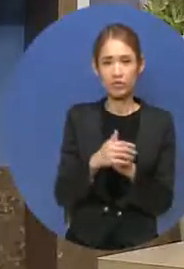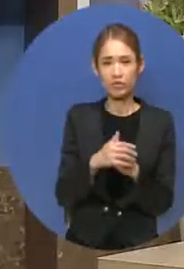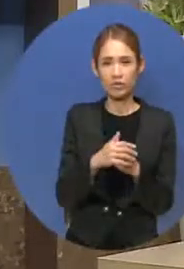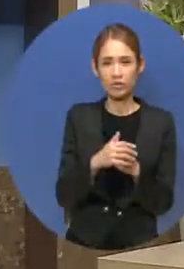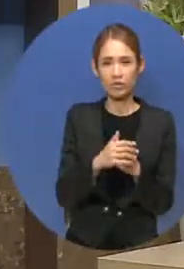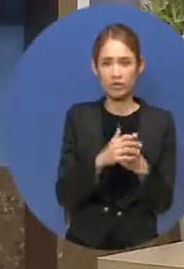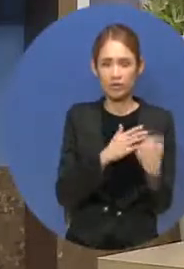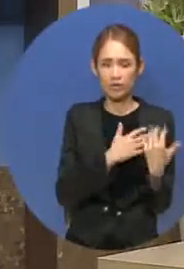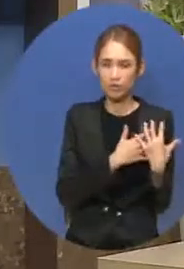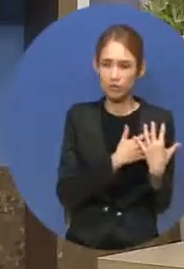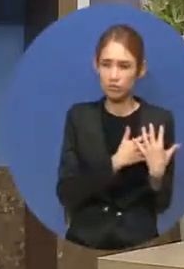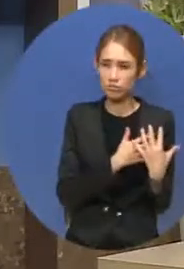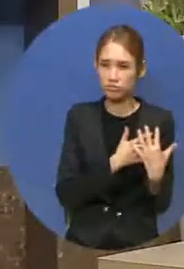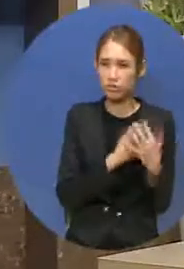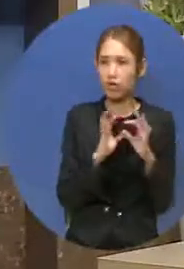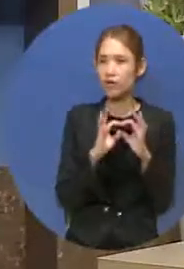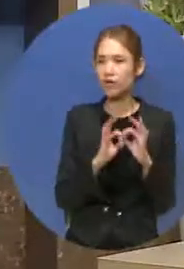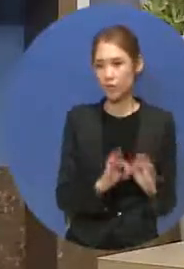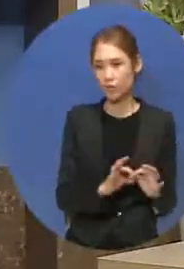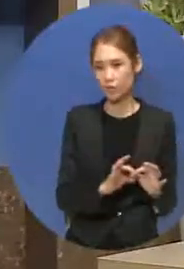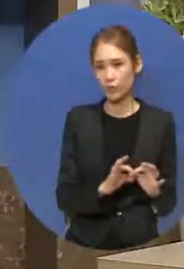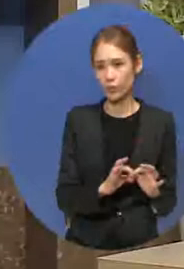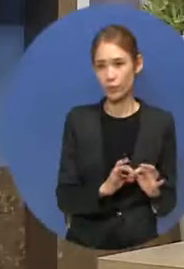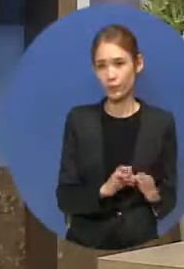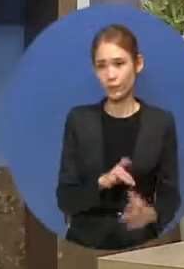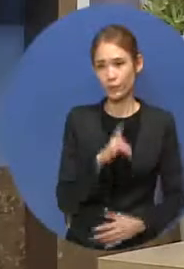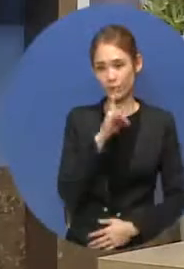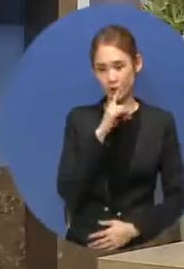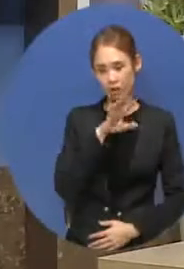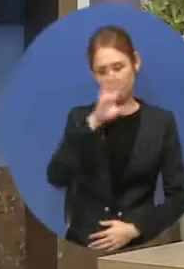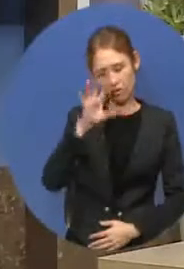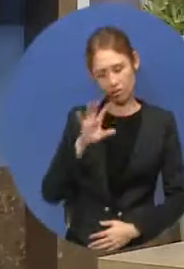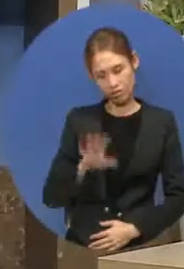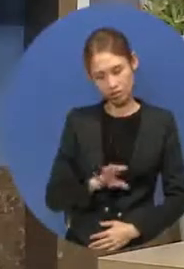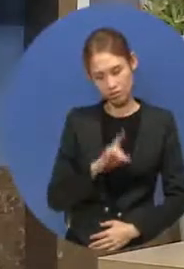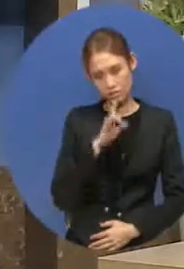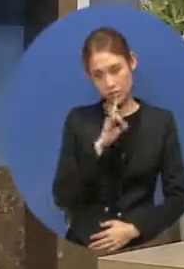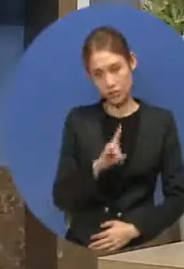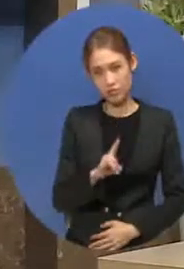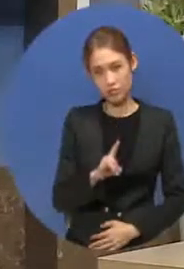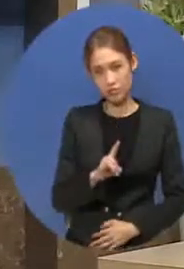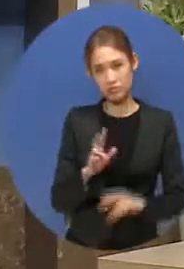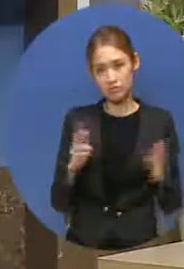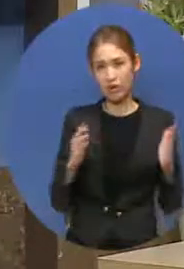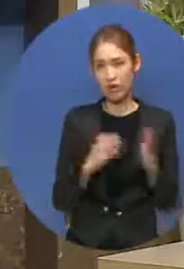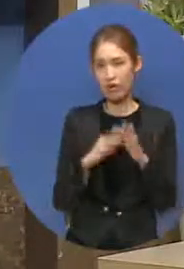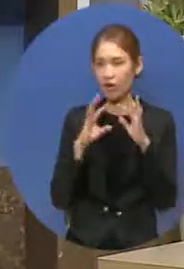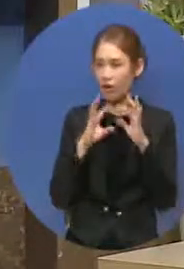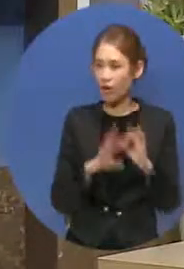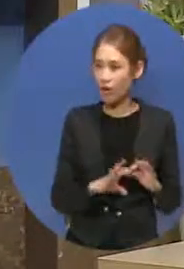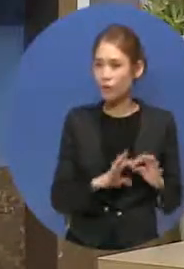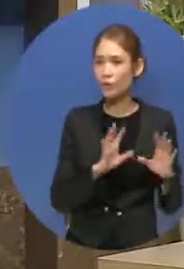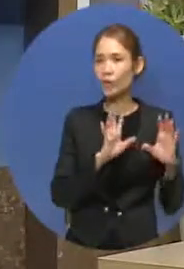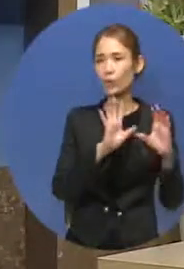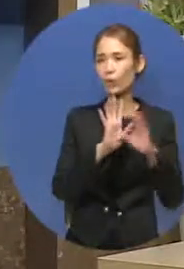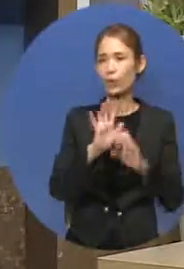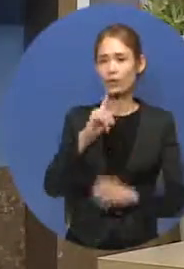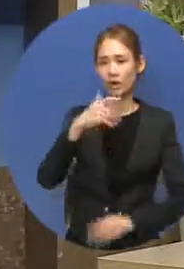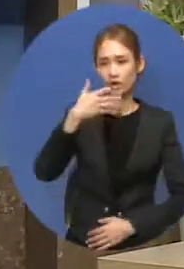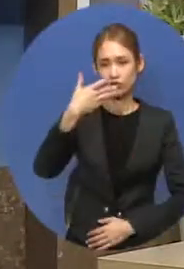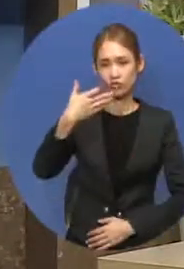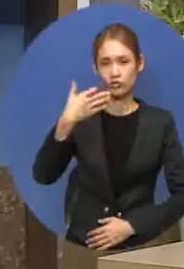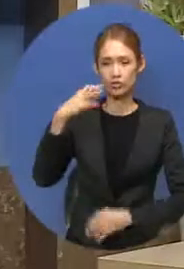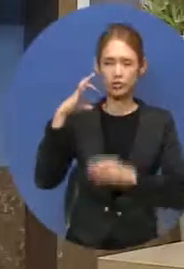긴장을 늦출 수가 없는 그런 일들의 연속인데요. 지금까지도 코로나19가 계속해서 진행이 되고